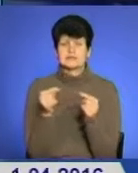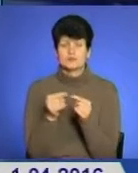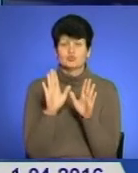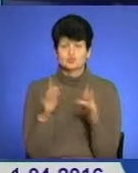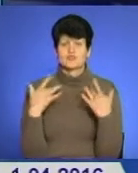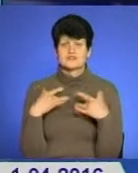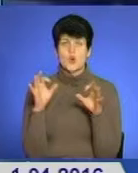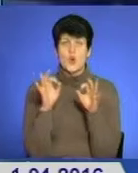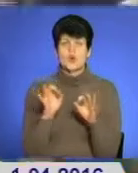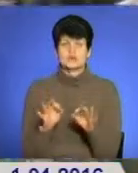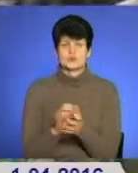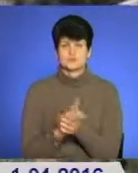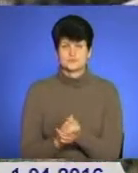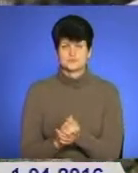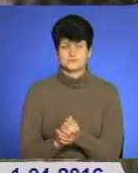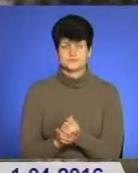звільнені восени.